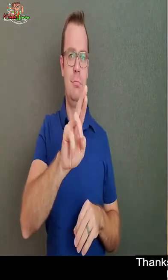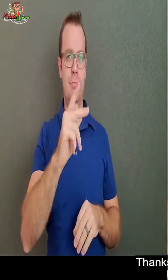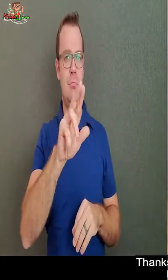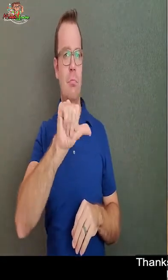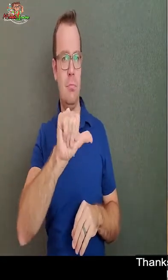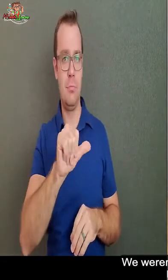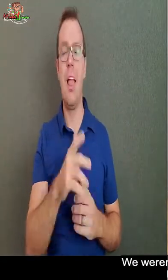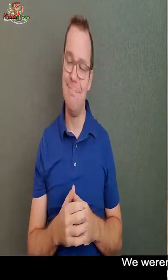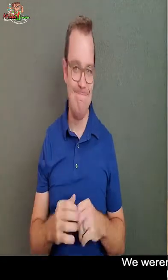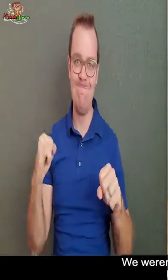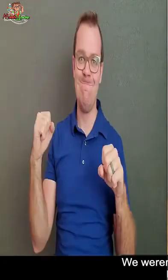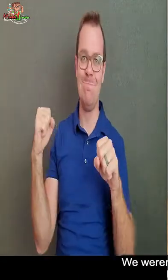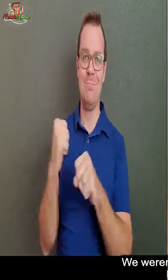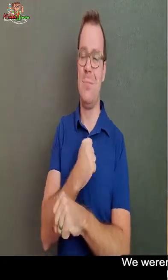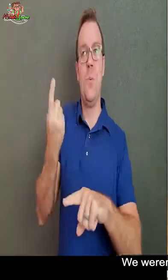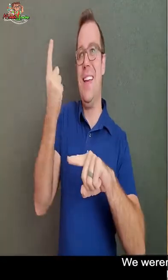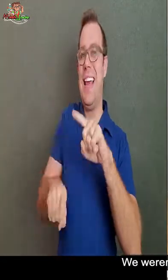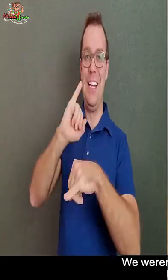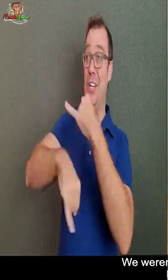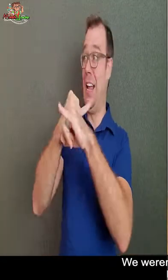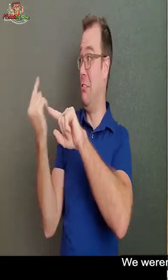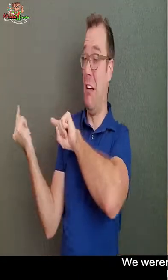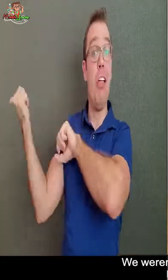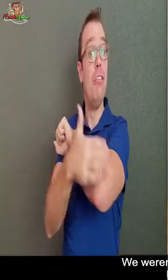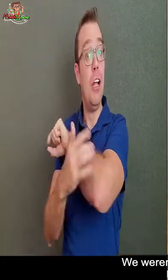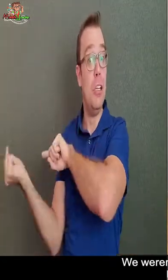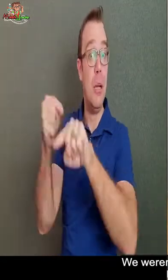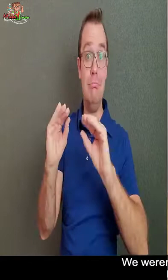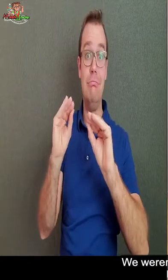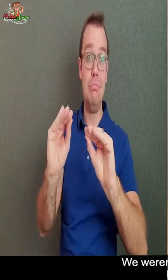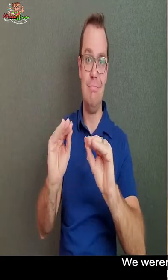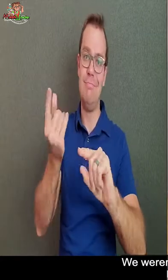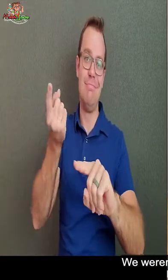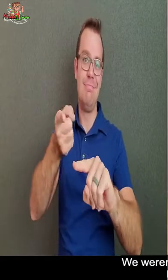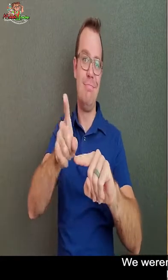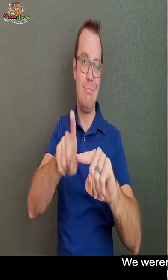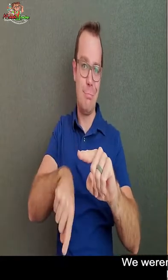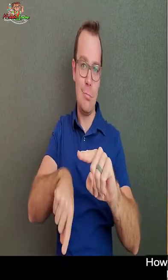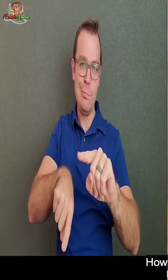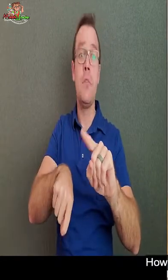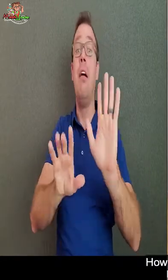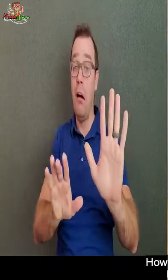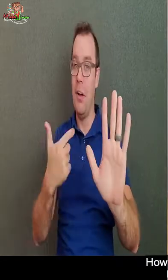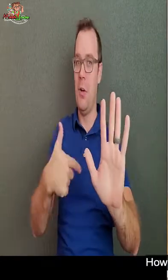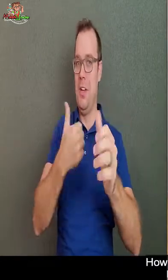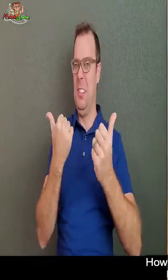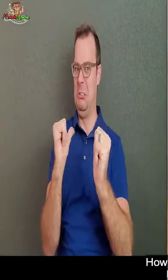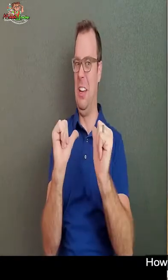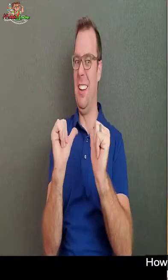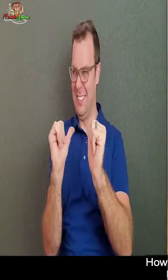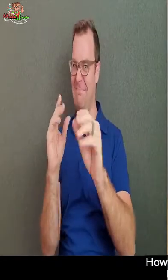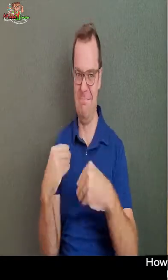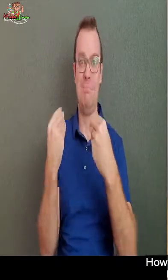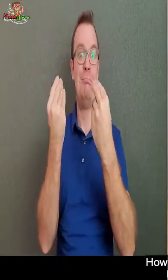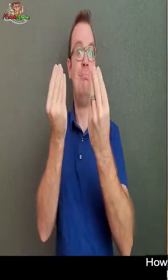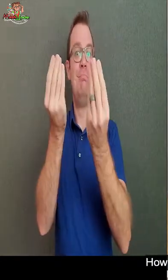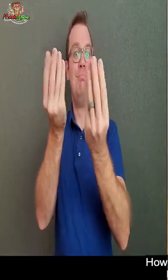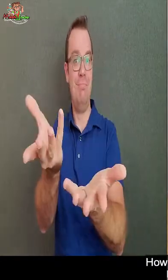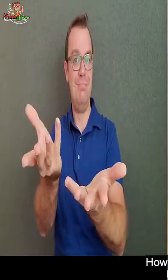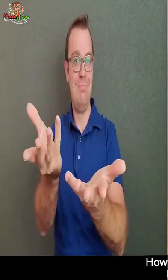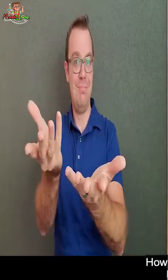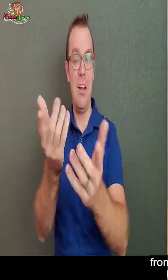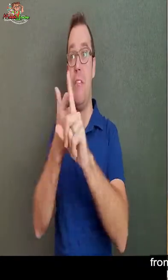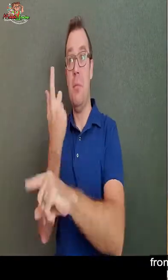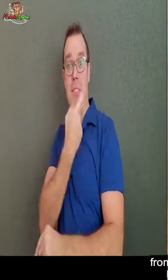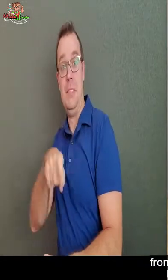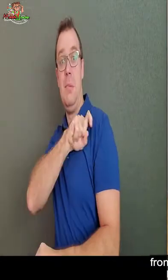Mr. Kalra. हमारे time पे तो हमें अंग्रेज teacher मिलते नहीं थे सिखाने के लिए, पर हमने कोशिश किया आप लोग को जरा सा कोई स्पेन से